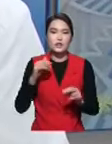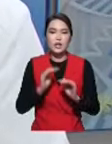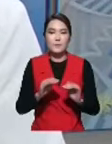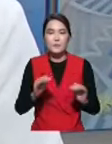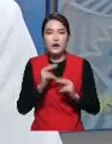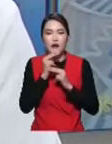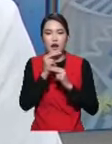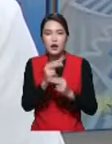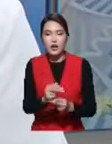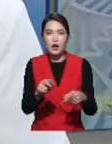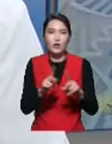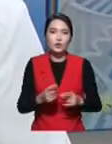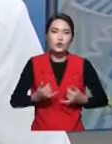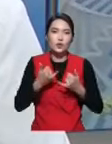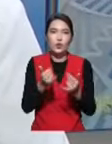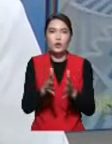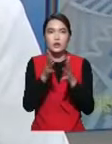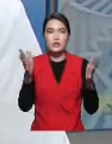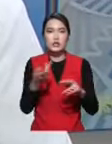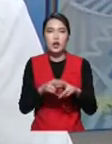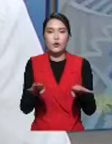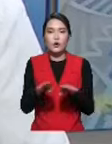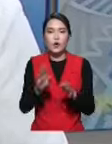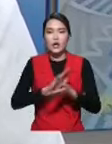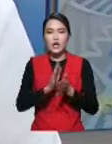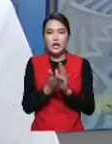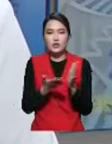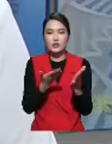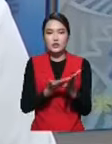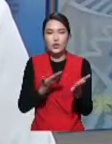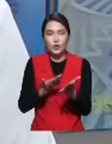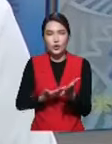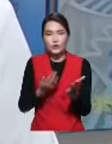жетімдер үйіне тапсырмасын деген осы тақырыпта осы мәселені көтеріп отырмыз.